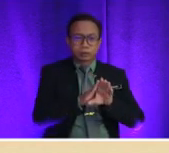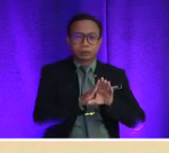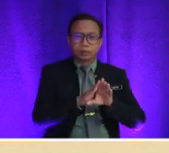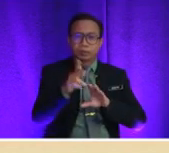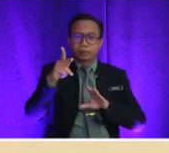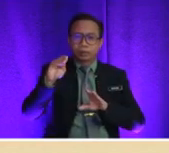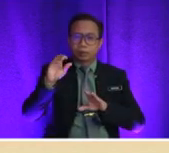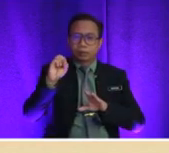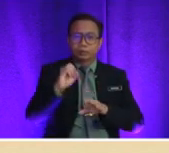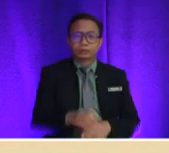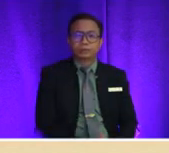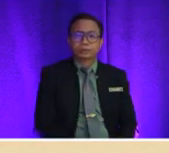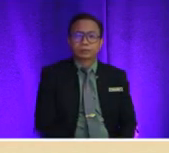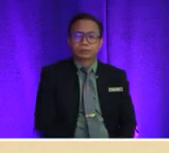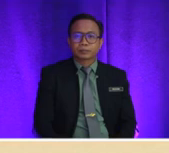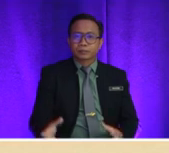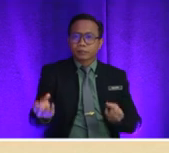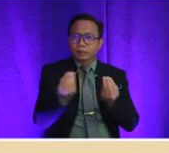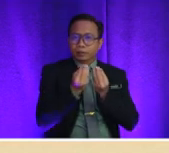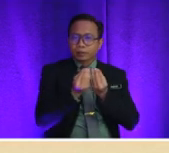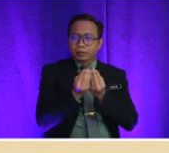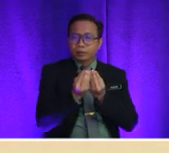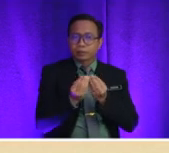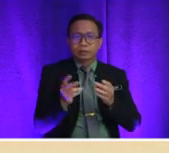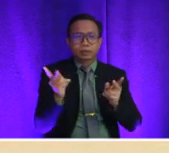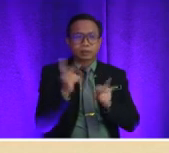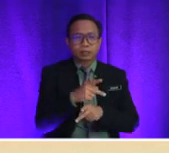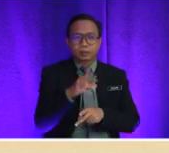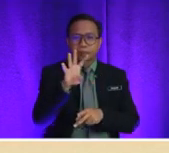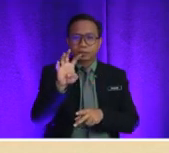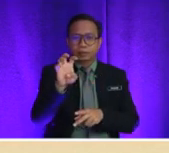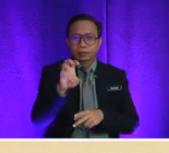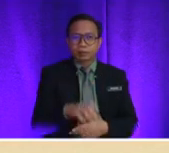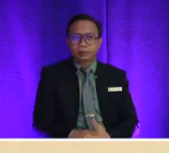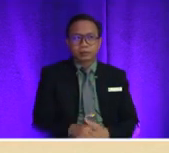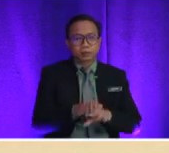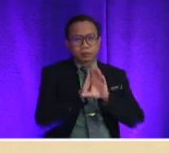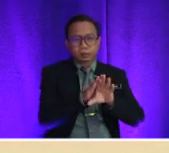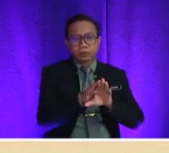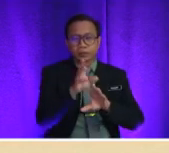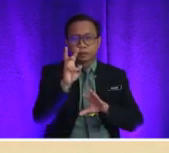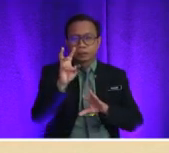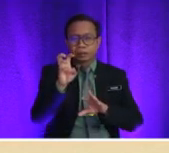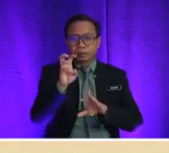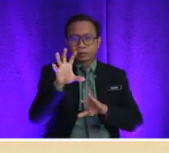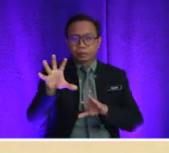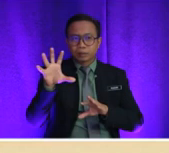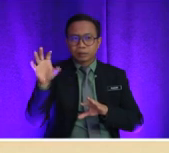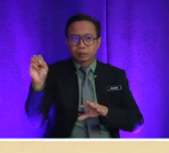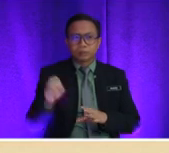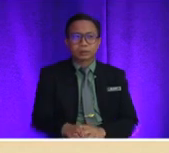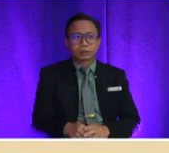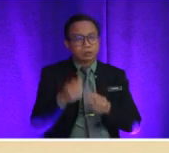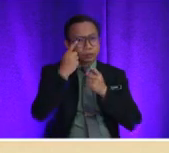pengeluaran ke AC jualan dengan 40 Ringgit maka tolak dengan 16.550 maka